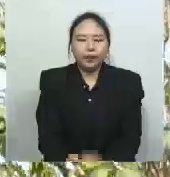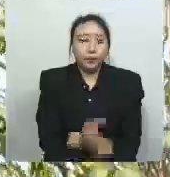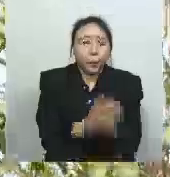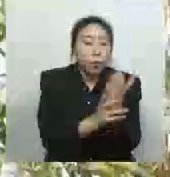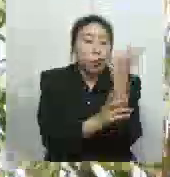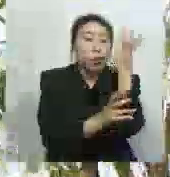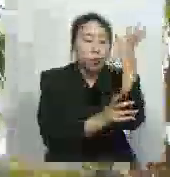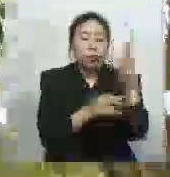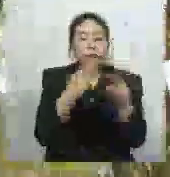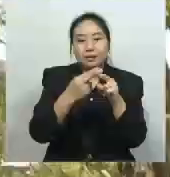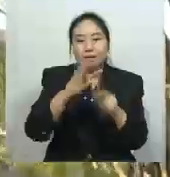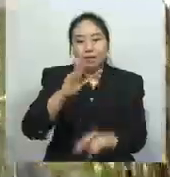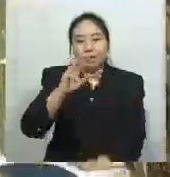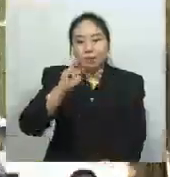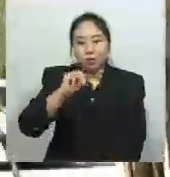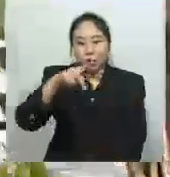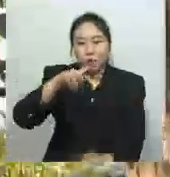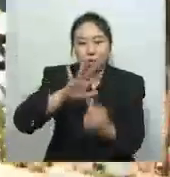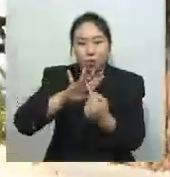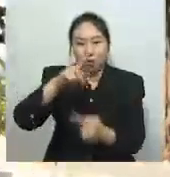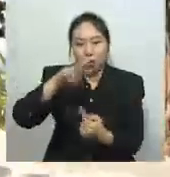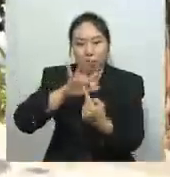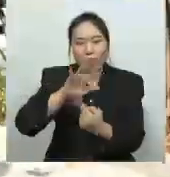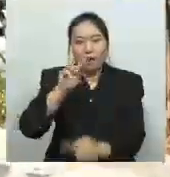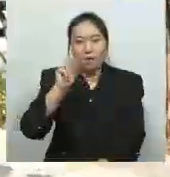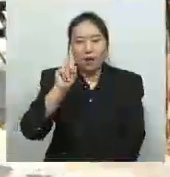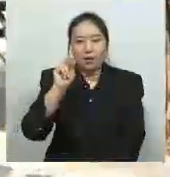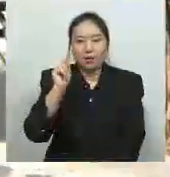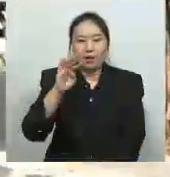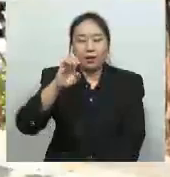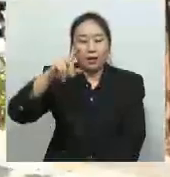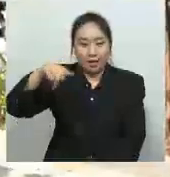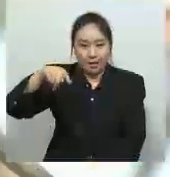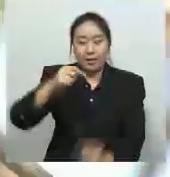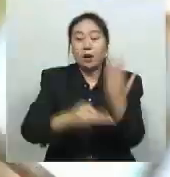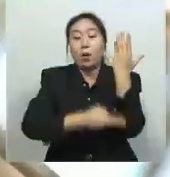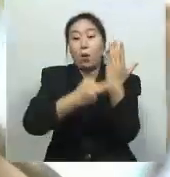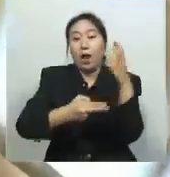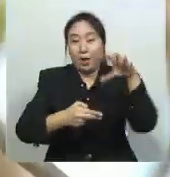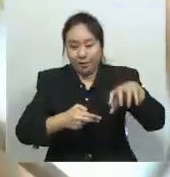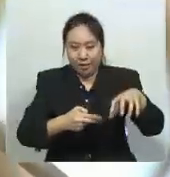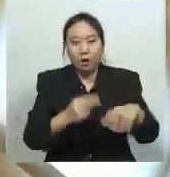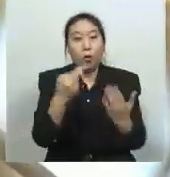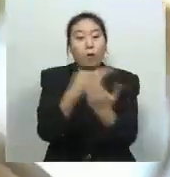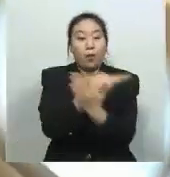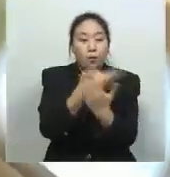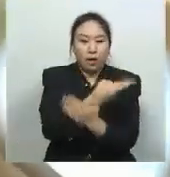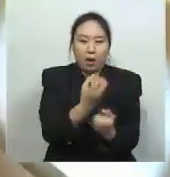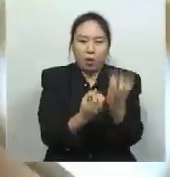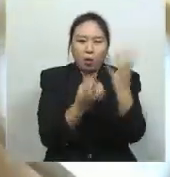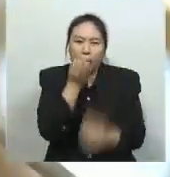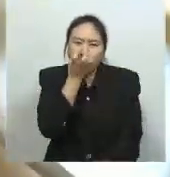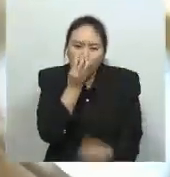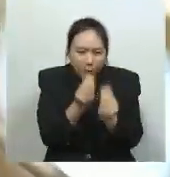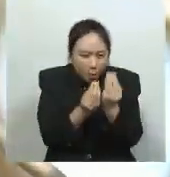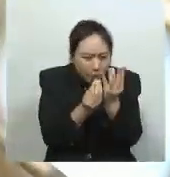กับต้นชมพูพันทิพย์กว่า100ต้นภายในโรงแรมณเวลาราชบุรีกำลังออกดอกบานเลยนะครับสะพรั่งสวย